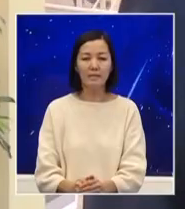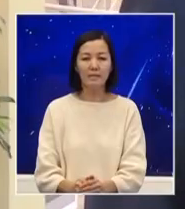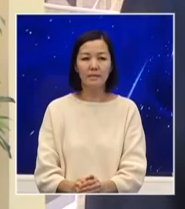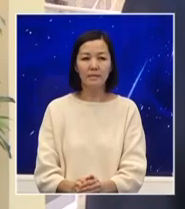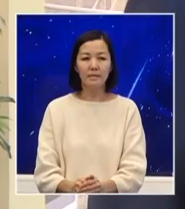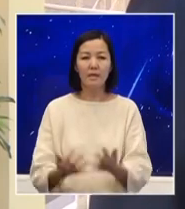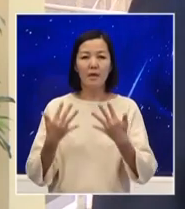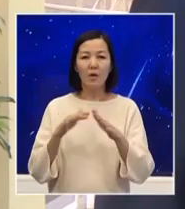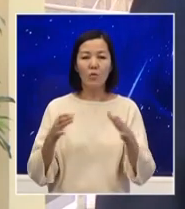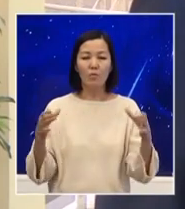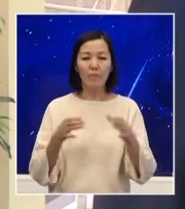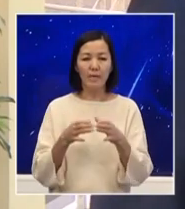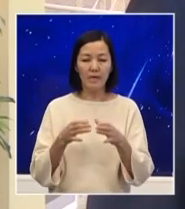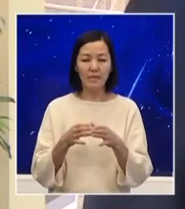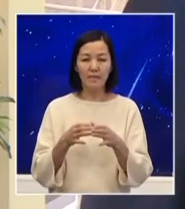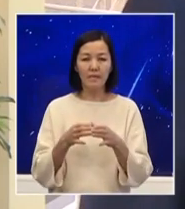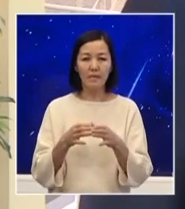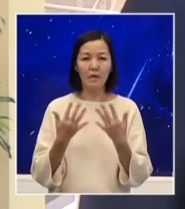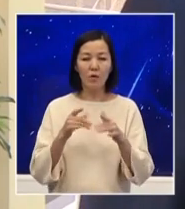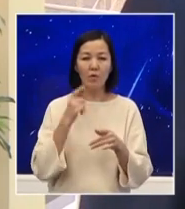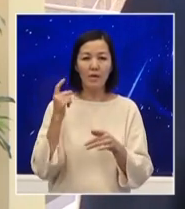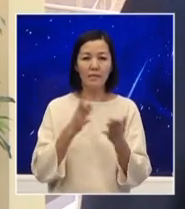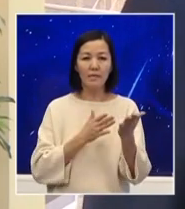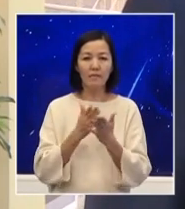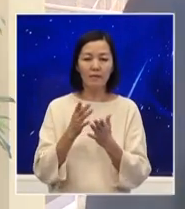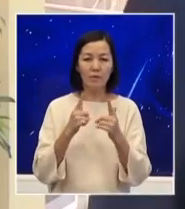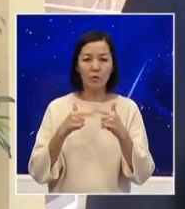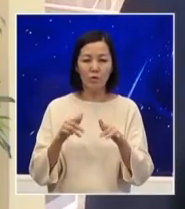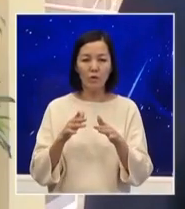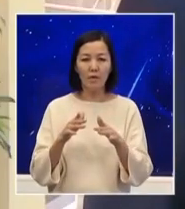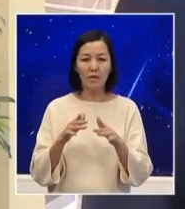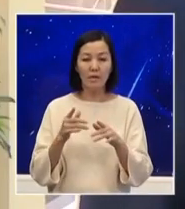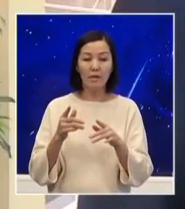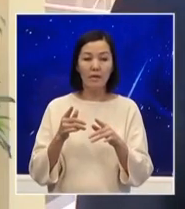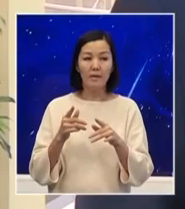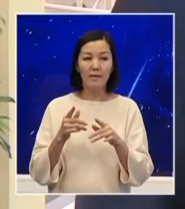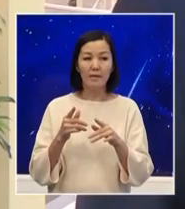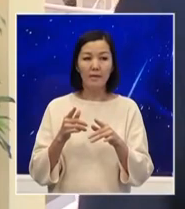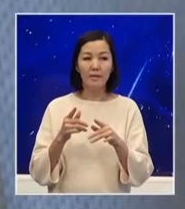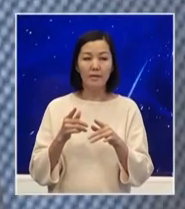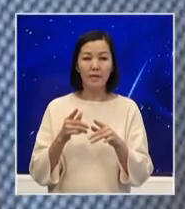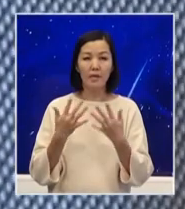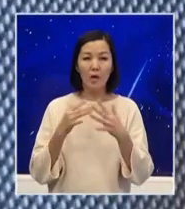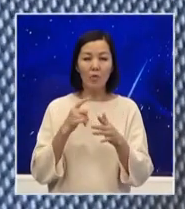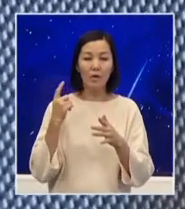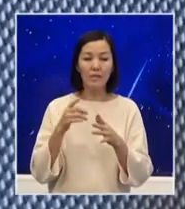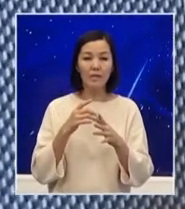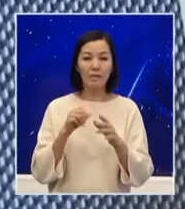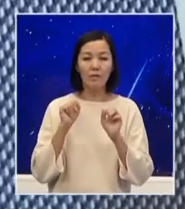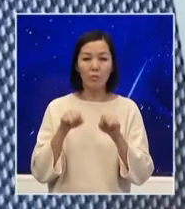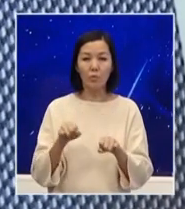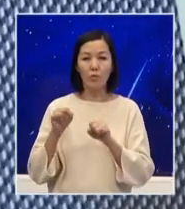Ауыл партиясы ауыл шаруашылық саласына құрылған партия. Біріншіден соның мүдесін қорғайтын